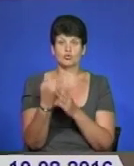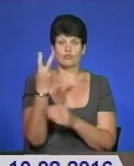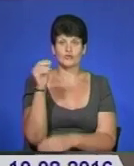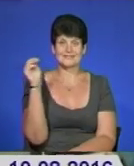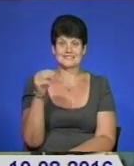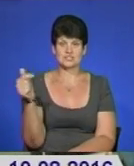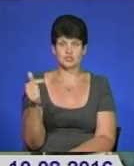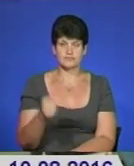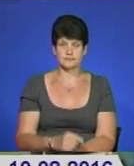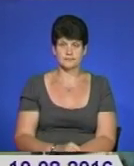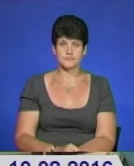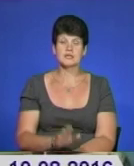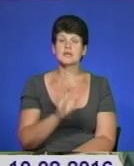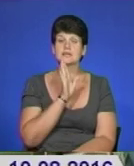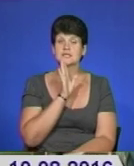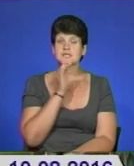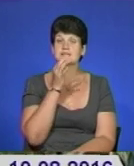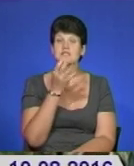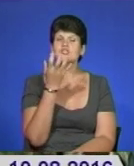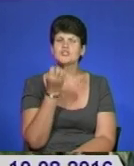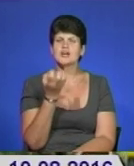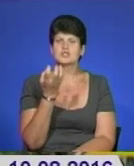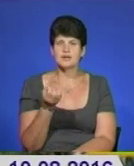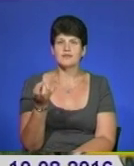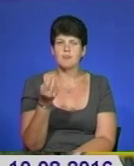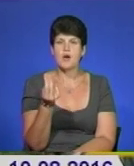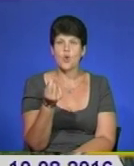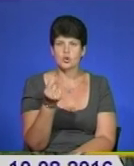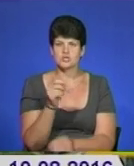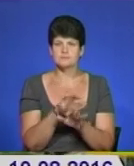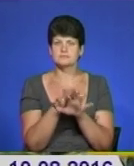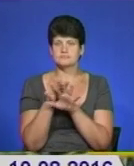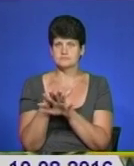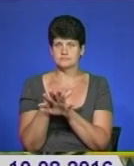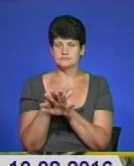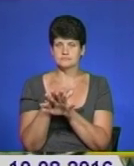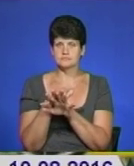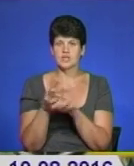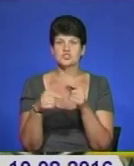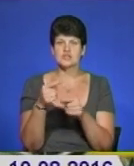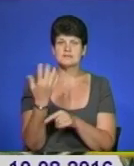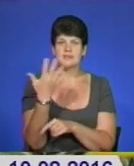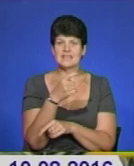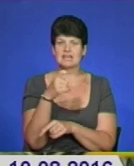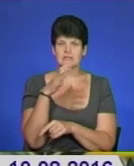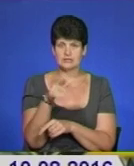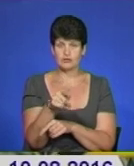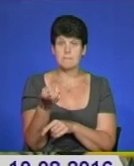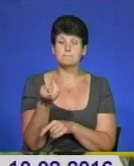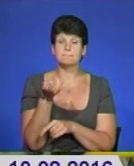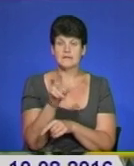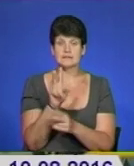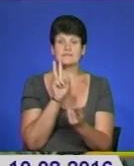з Баращини. Громадянка повідомила, що ще потрібно перекинути кошти, і через 5 хвилин вона прийде, де